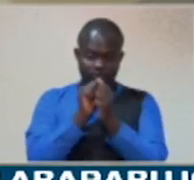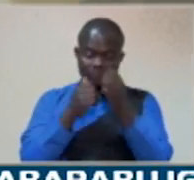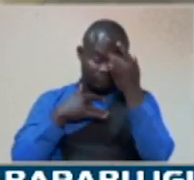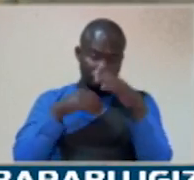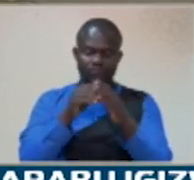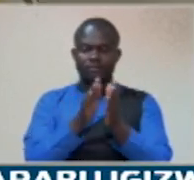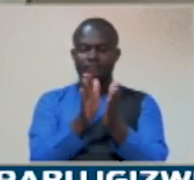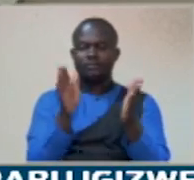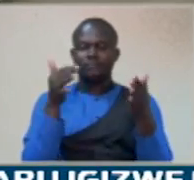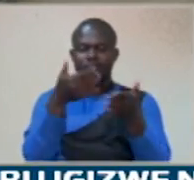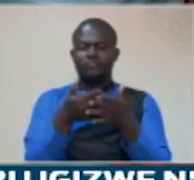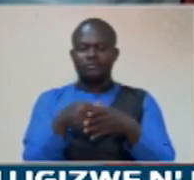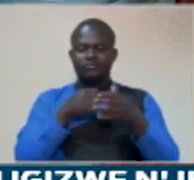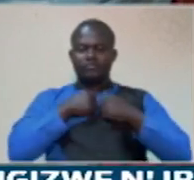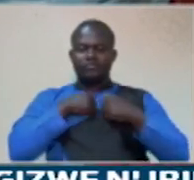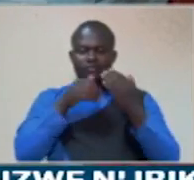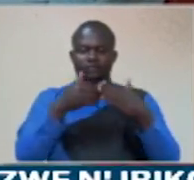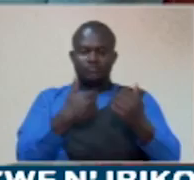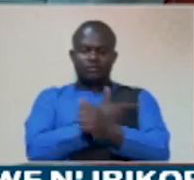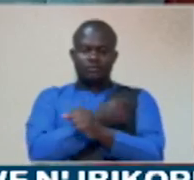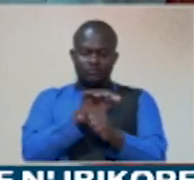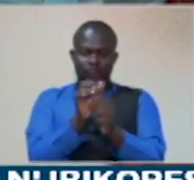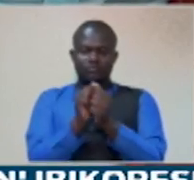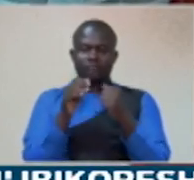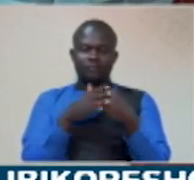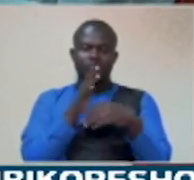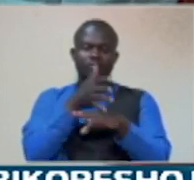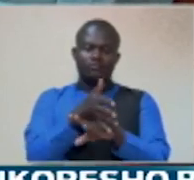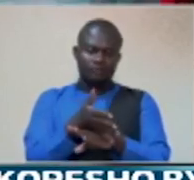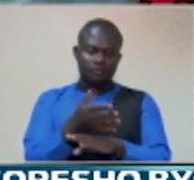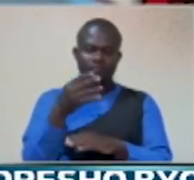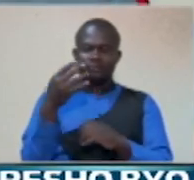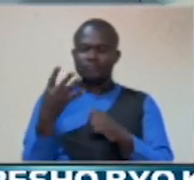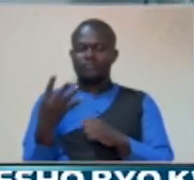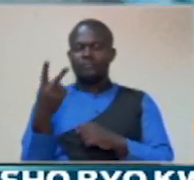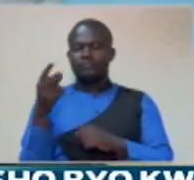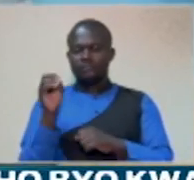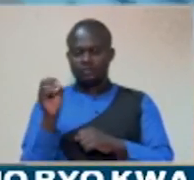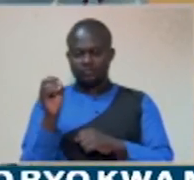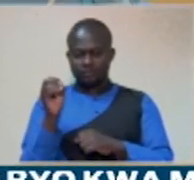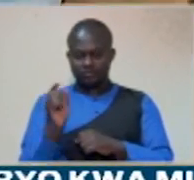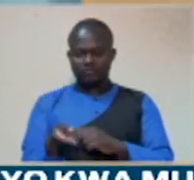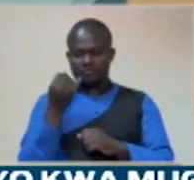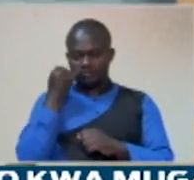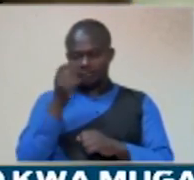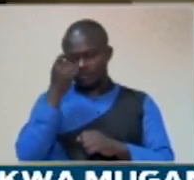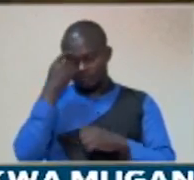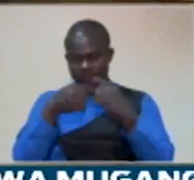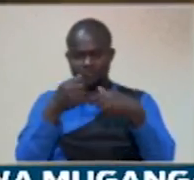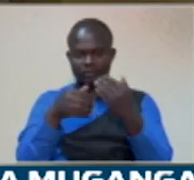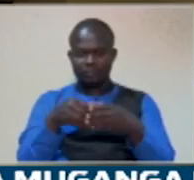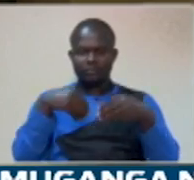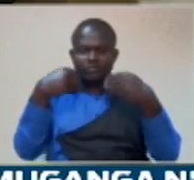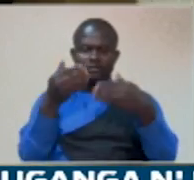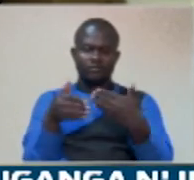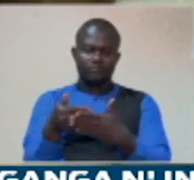rusange. Kugeza ubu mu Rwanda amaze gukingirwa COVID-19 barenga 120,000. Nubwo Leta ikomeje gahunda yo gutanga